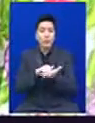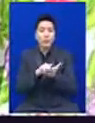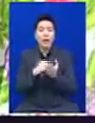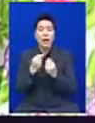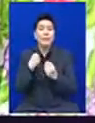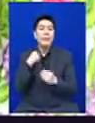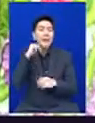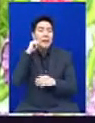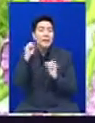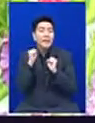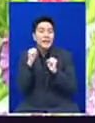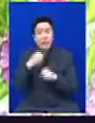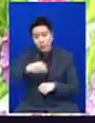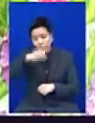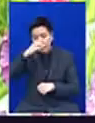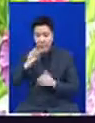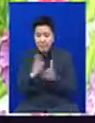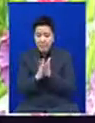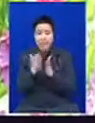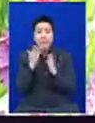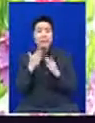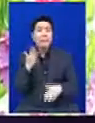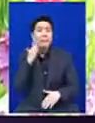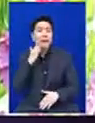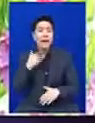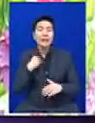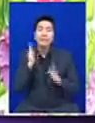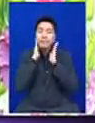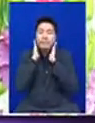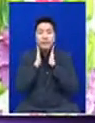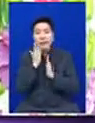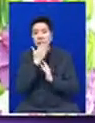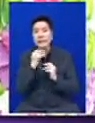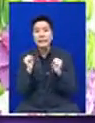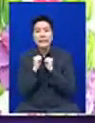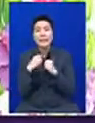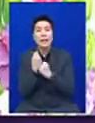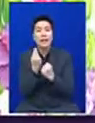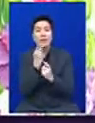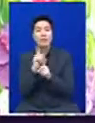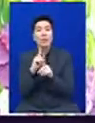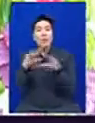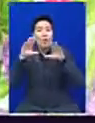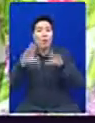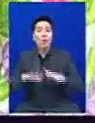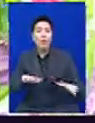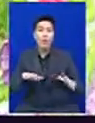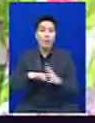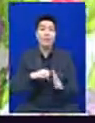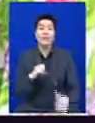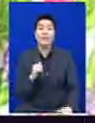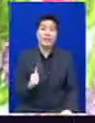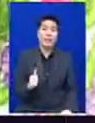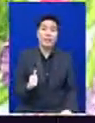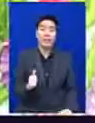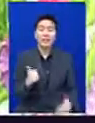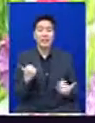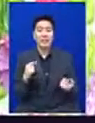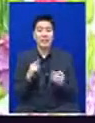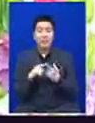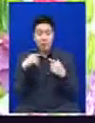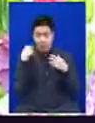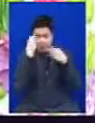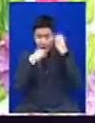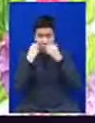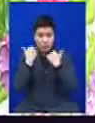ให้มีน้ำเย็นให้ก็จะเป็นการกระตุ้นให้เขาไม่ง่วงนอนขึ้นมาอีกแล้วก็ลดการอุบัติเหตุได้ด้วยค่ะแล้วก็สำหรับเรื่องของเมารถ